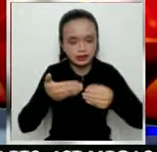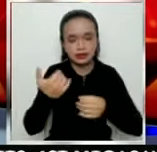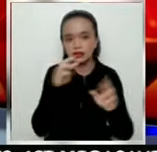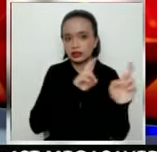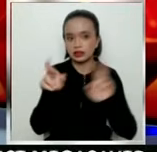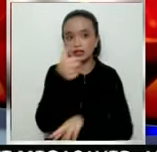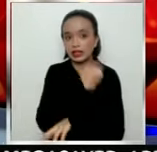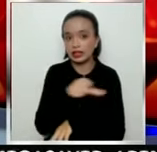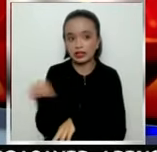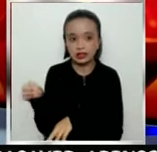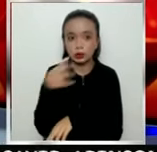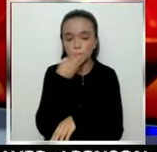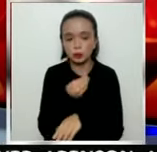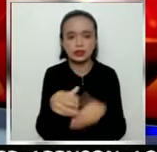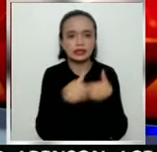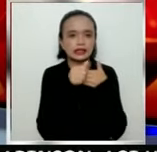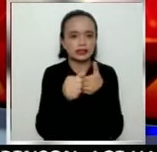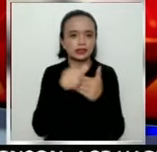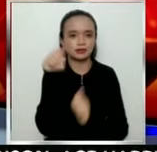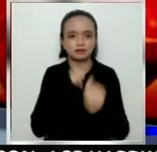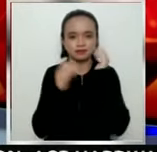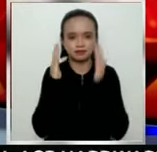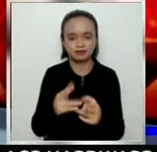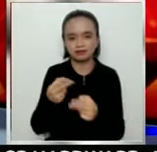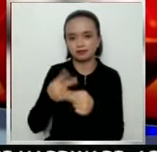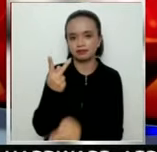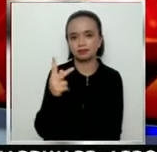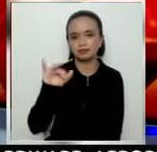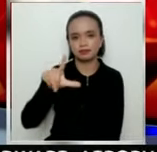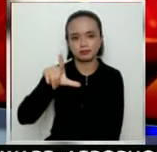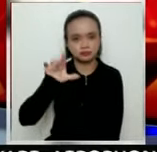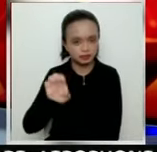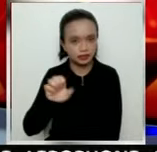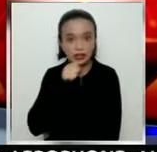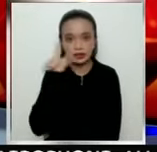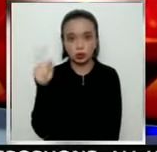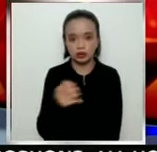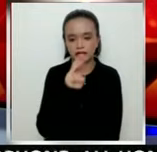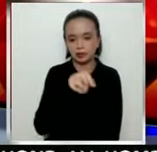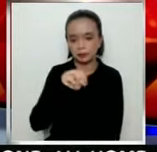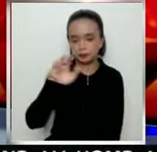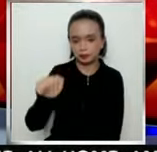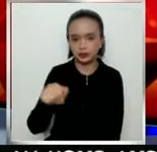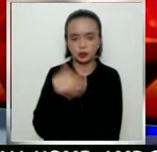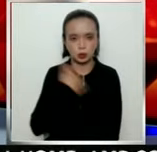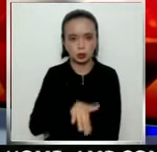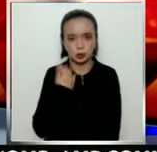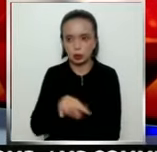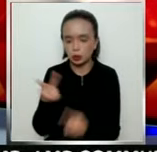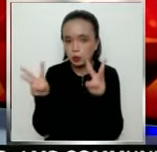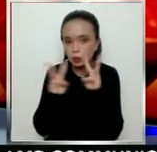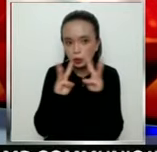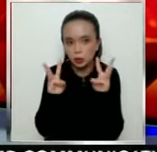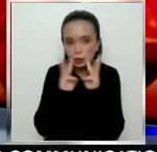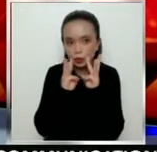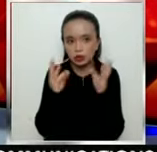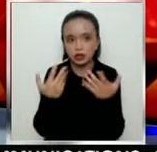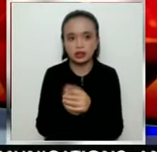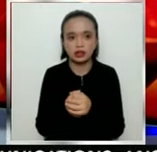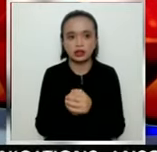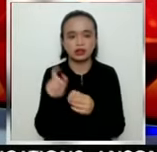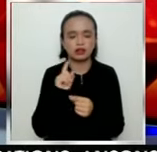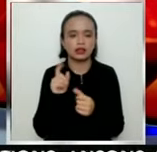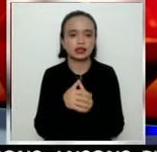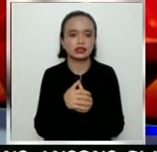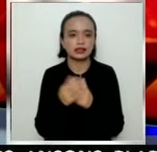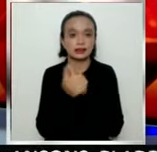sa lead star nitong si Kylie Padilla. At dahil bukod sa martial arts, magpapawaw rin siya sa kanyang firing skills.